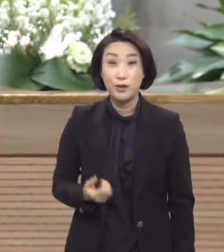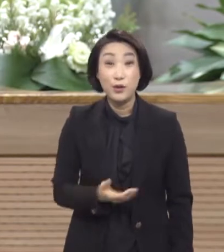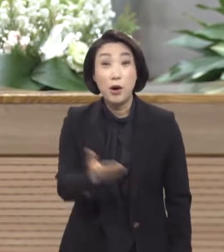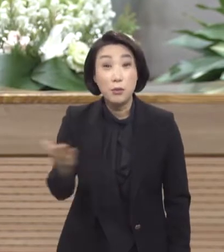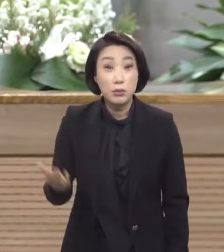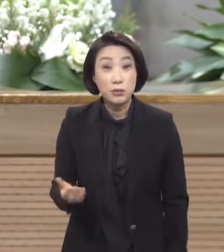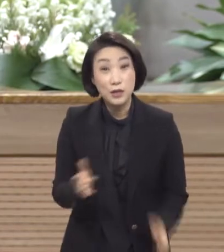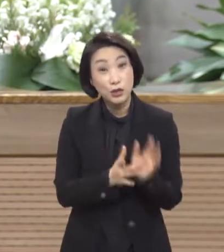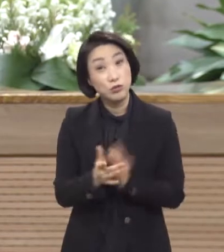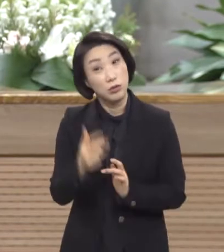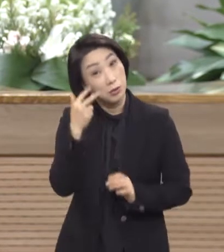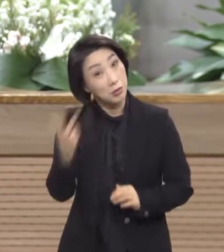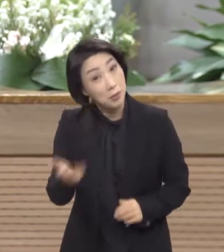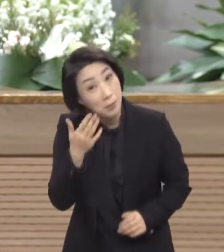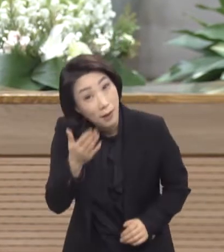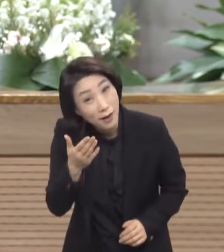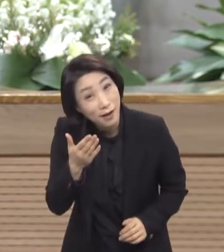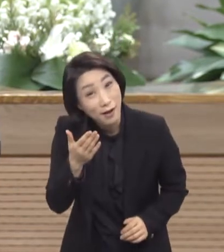예수님을 놔두겠어.